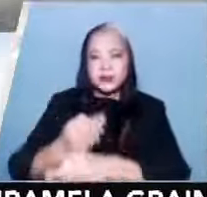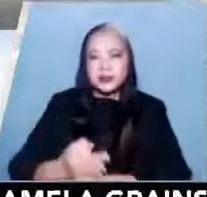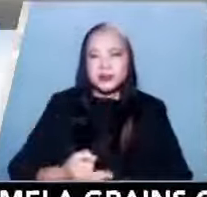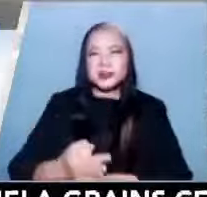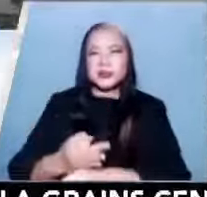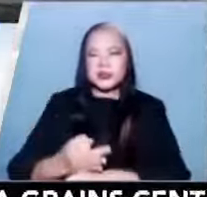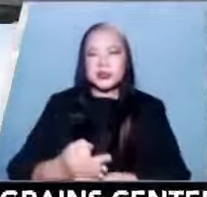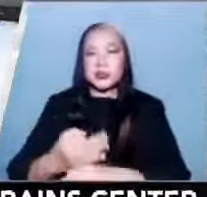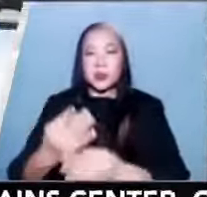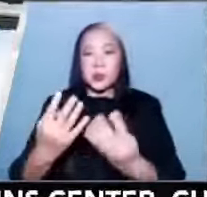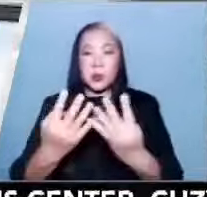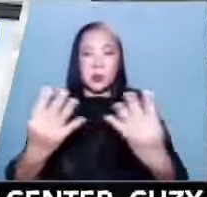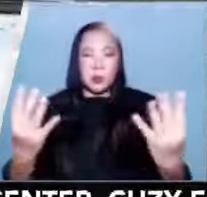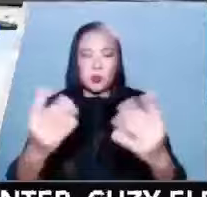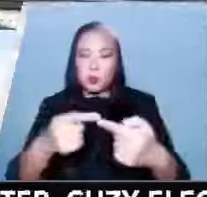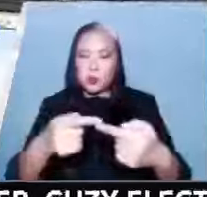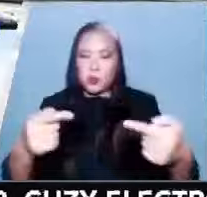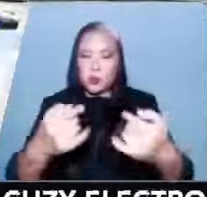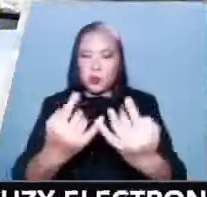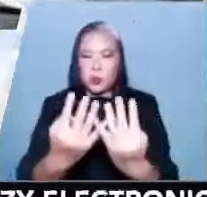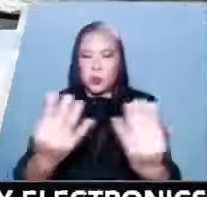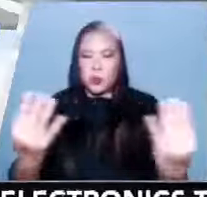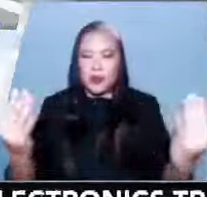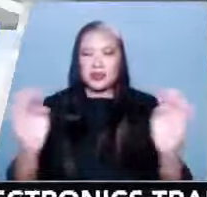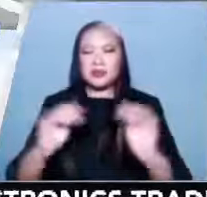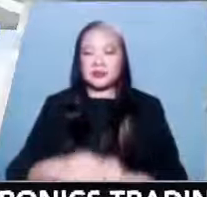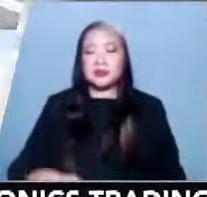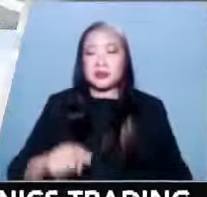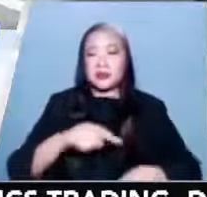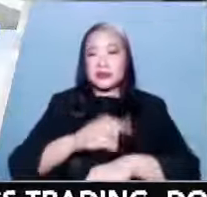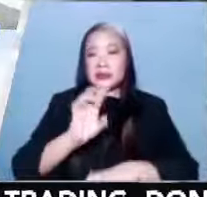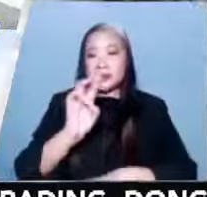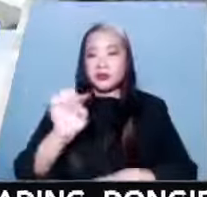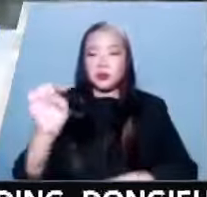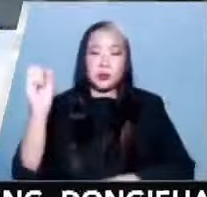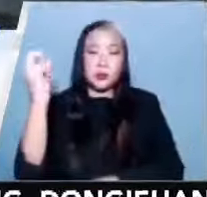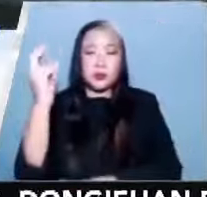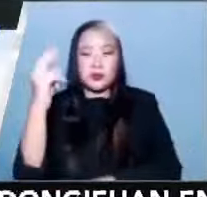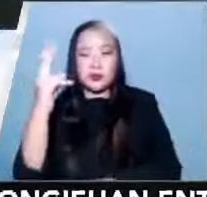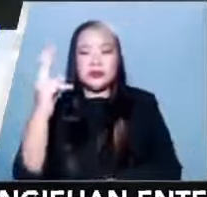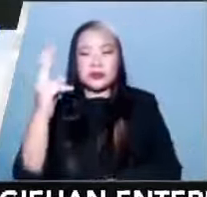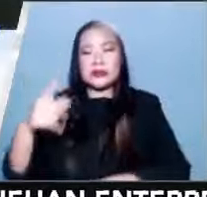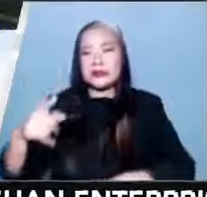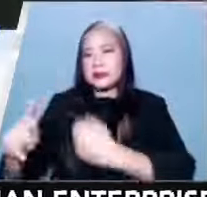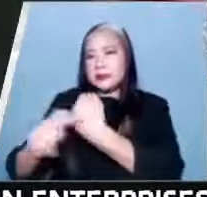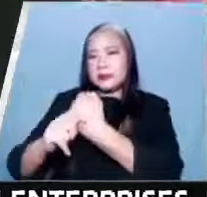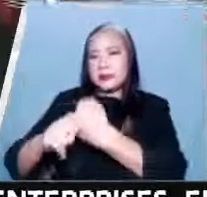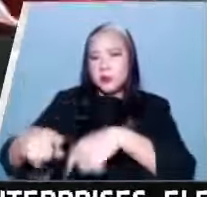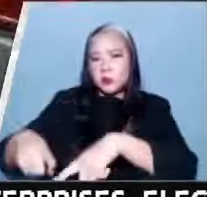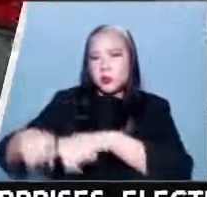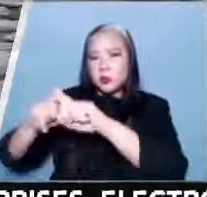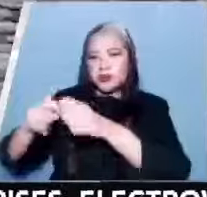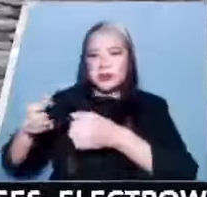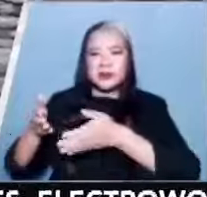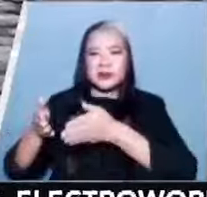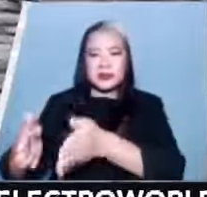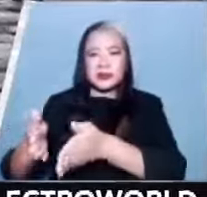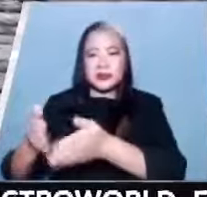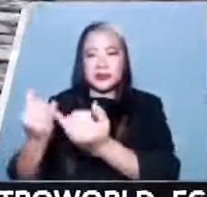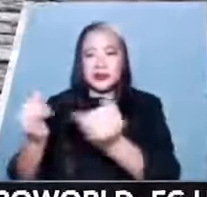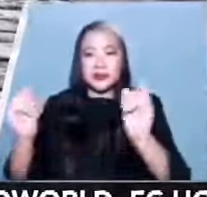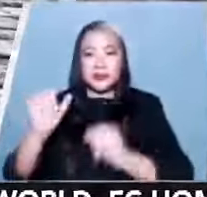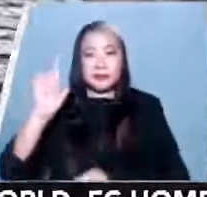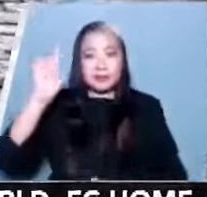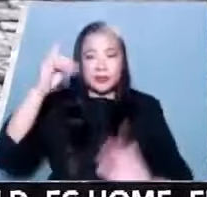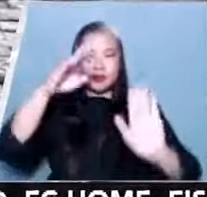Ngayong Biyernes, mula alas 7 na umaga hanggang alas 12 ng tanghali, pansamantalang isasara ang Victoria Street sa pagitan ng General Luna at